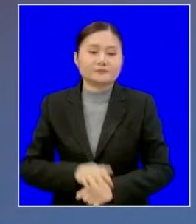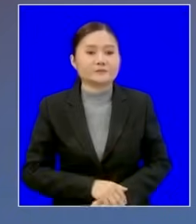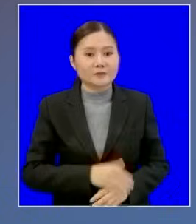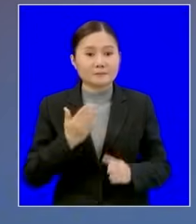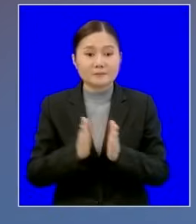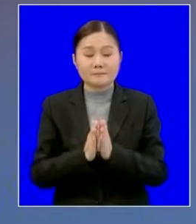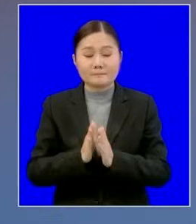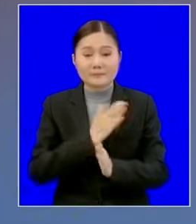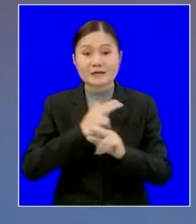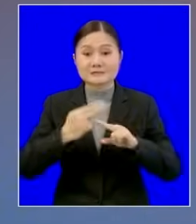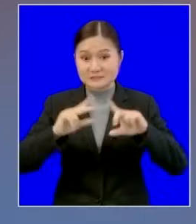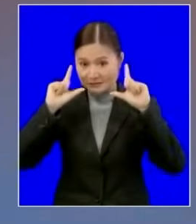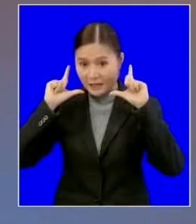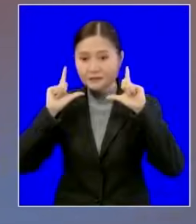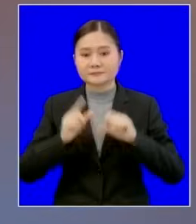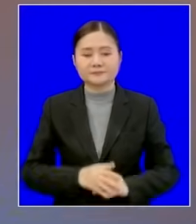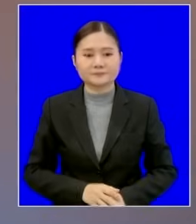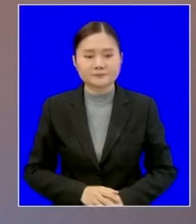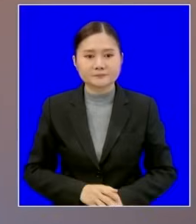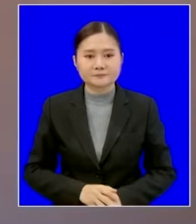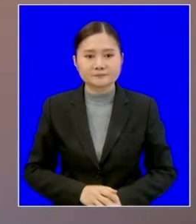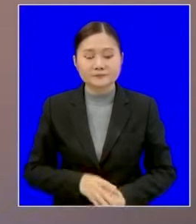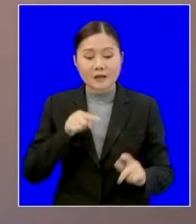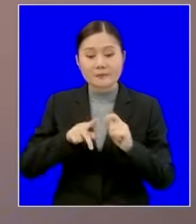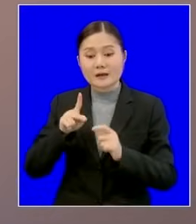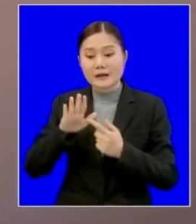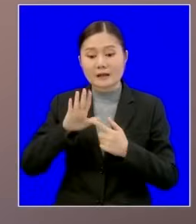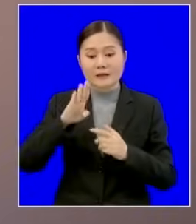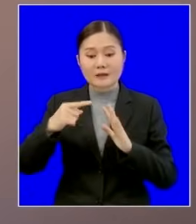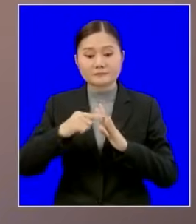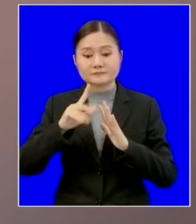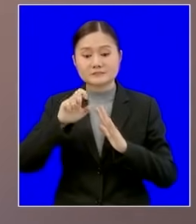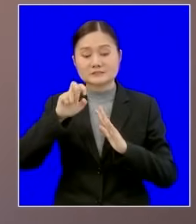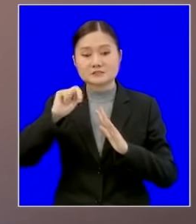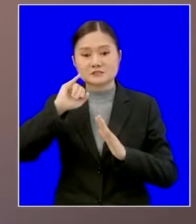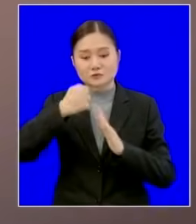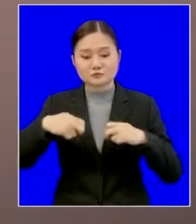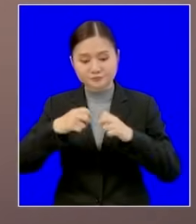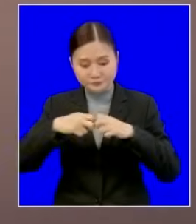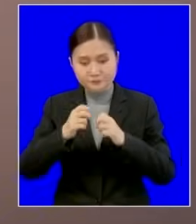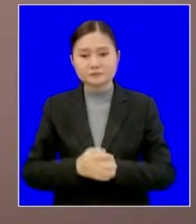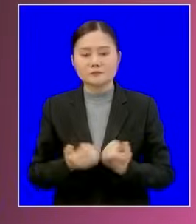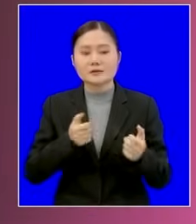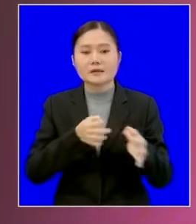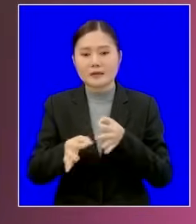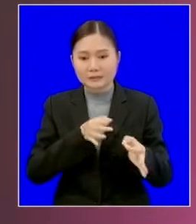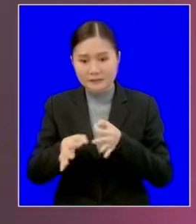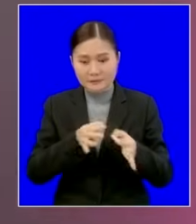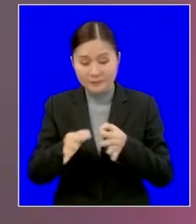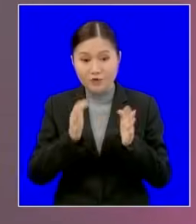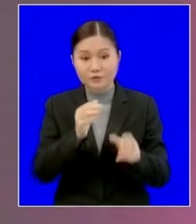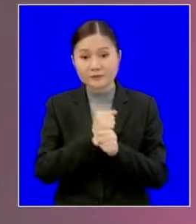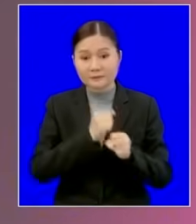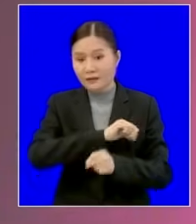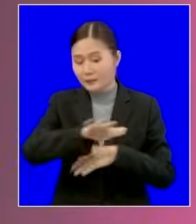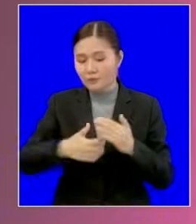ดังที่วัดพัฒนาธารามอยู่ในอำเภอกาบเชิงจังหวัดสุรินทร์นะคะทีนี้มีการชี้แจงจากทางฝ่ายที่เกี่ยวข้องอย่